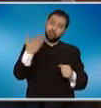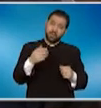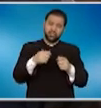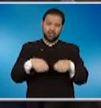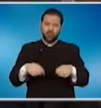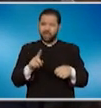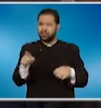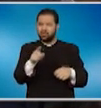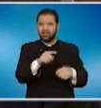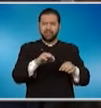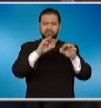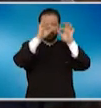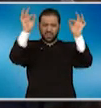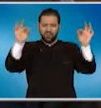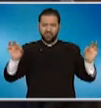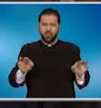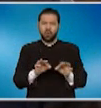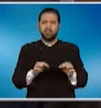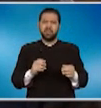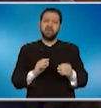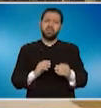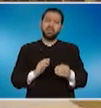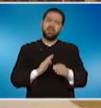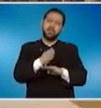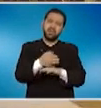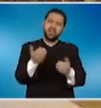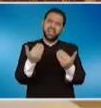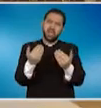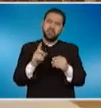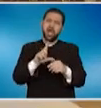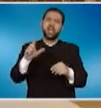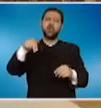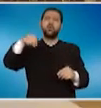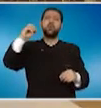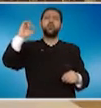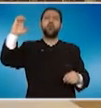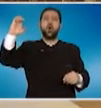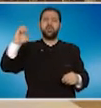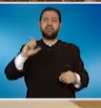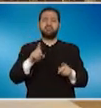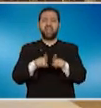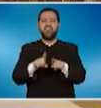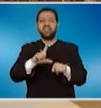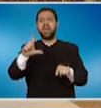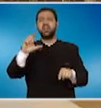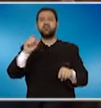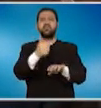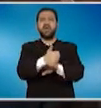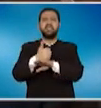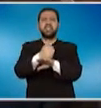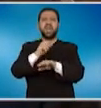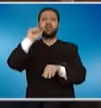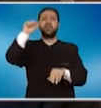toate celelalte forme graduale prin care s-a revelat, prin chemarea lui Noe, prin chemarea lui Avram, prin alegerea unui popor